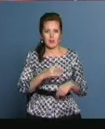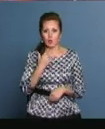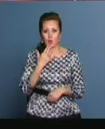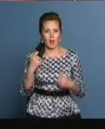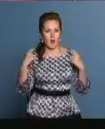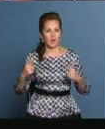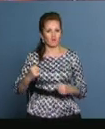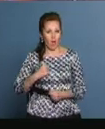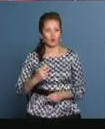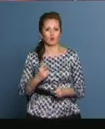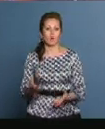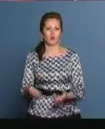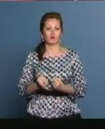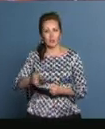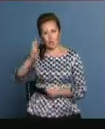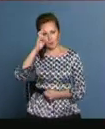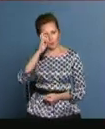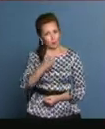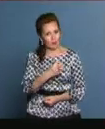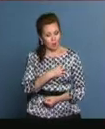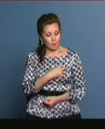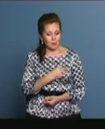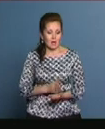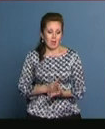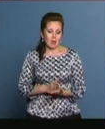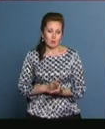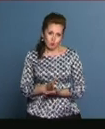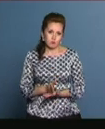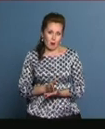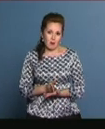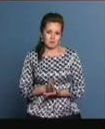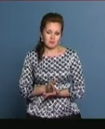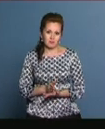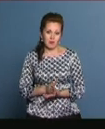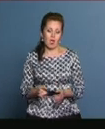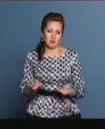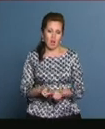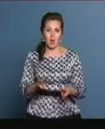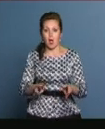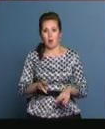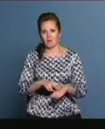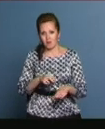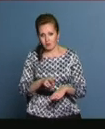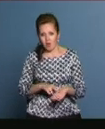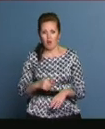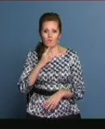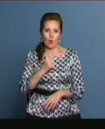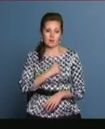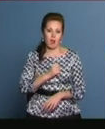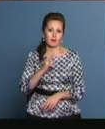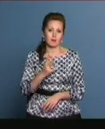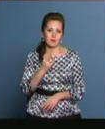гвардии, кто получил государственную награду. Служба как Министерство внутренних дел, как сейчас в войсках Национальной гвардии –